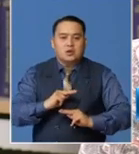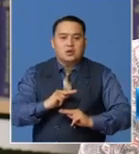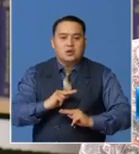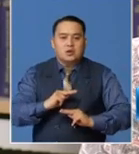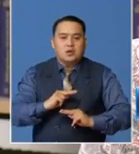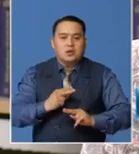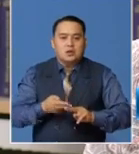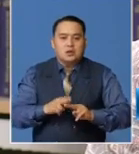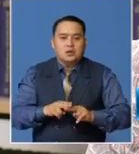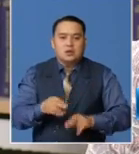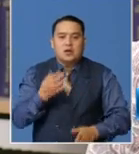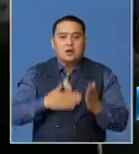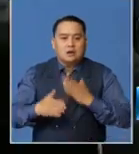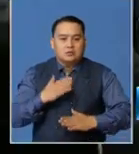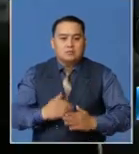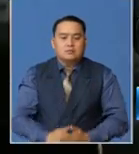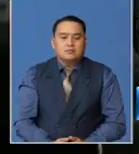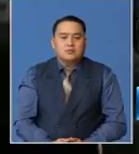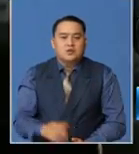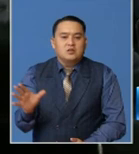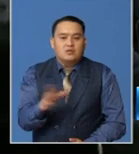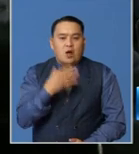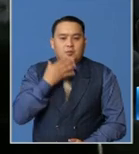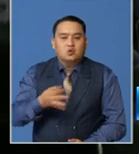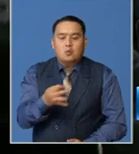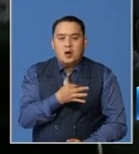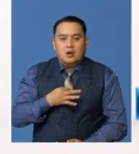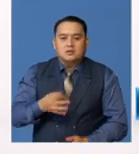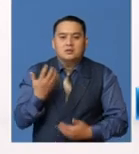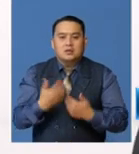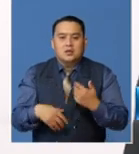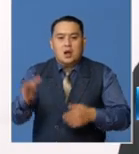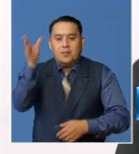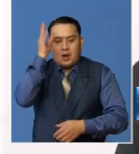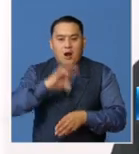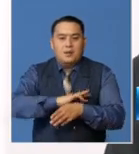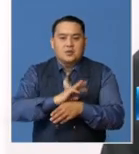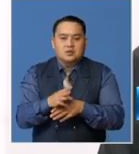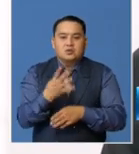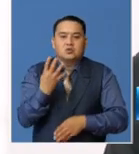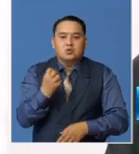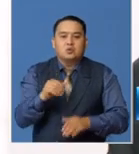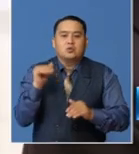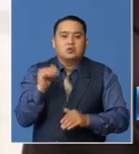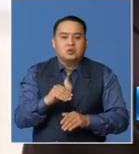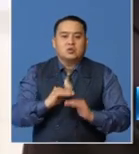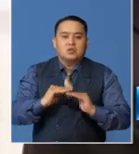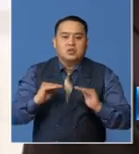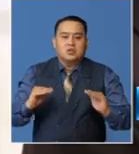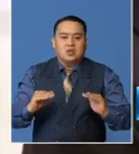это очень радует всего в алматинской области средним образованием охвачено около 400 тысяч учеников